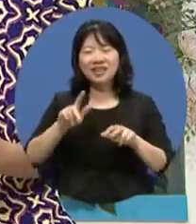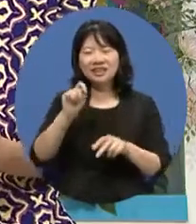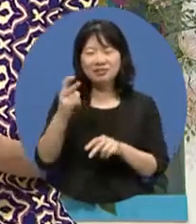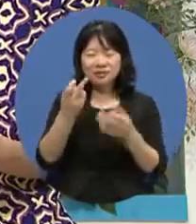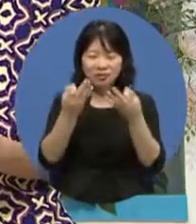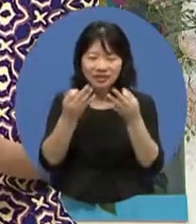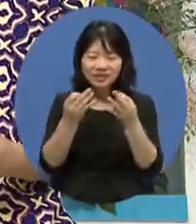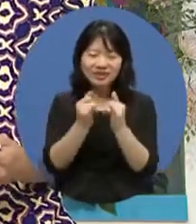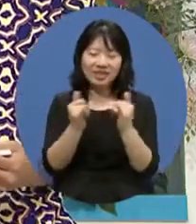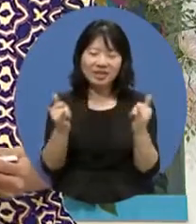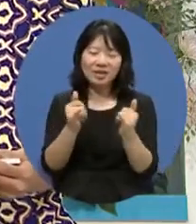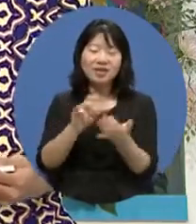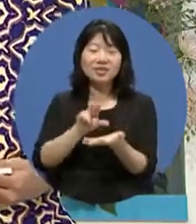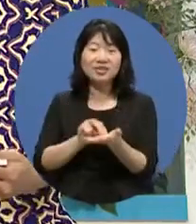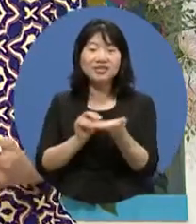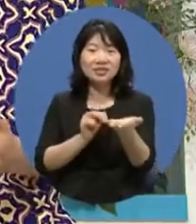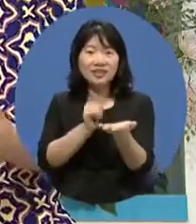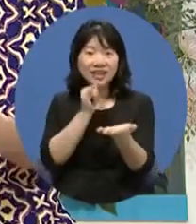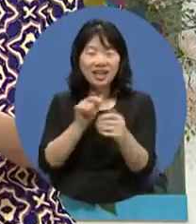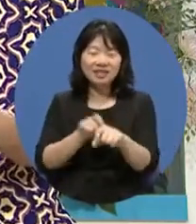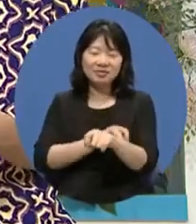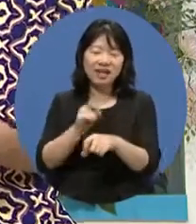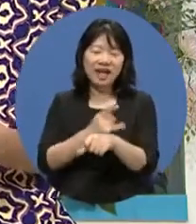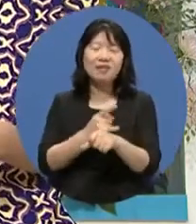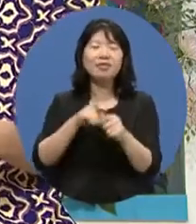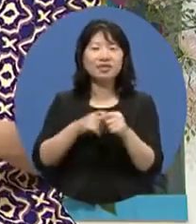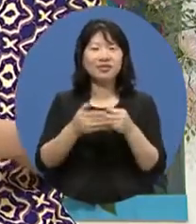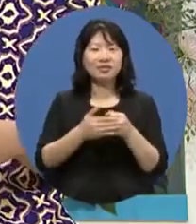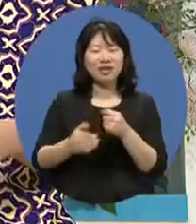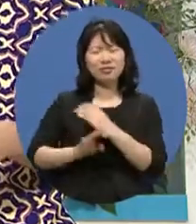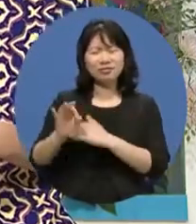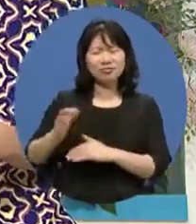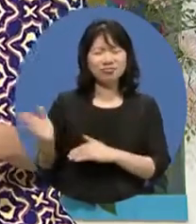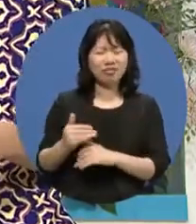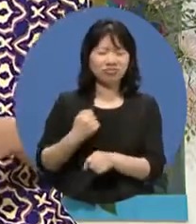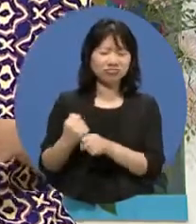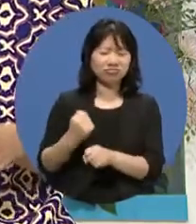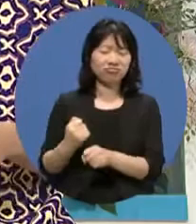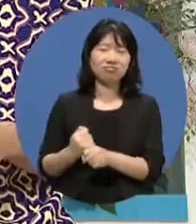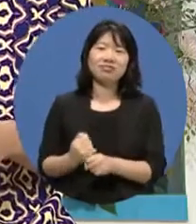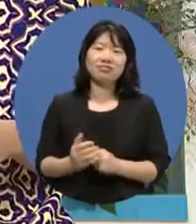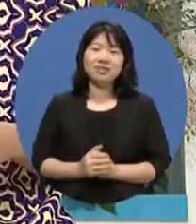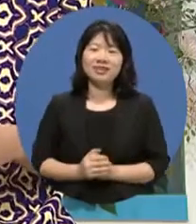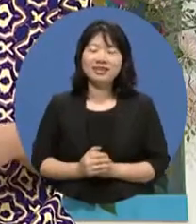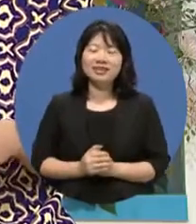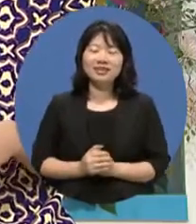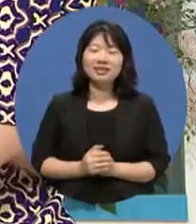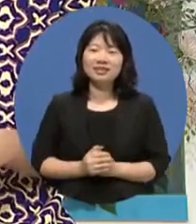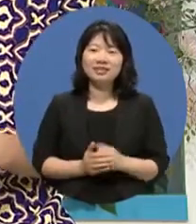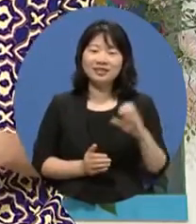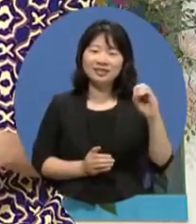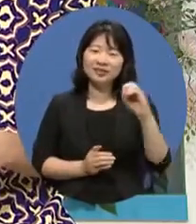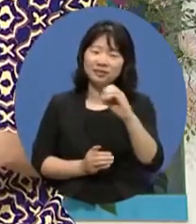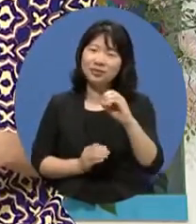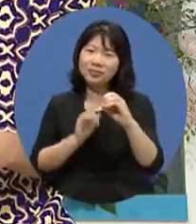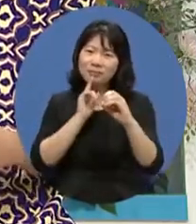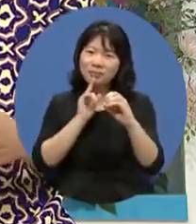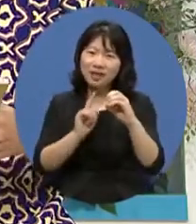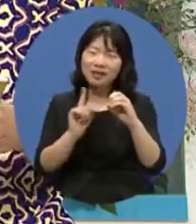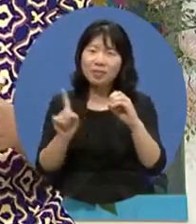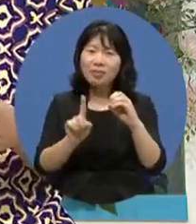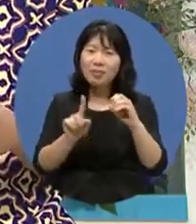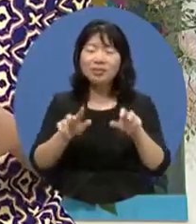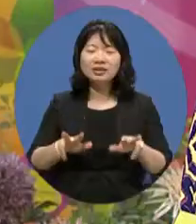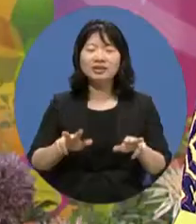내신 거죠? 네, 네. 네. 조금 네. 특별하게 보고자. 네. 네. 아침부터 굉장히 당황하게 만들어주시네요. 예. 땡땡. 저, 정답 땡땡. 많이들 아실 것 같아요.